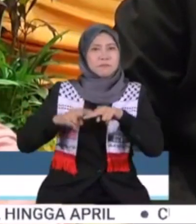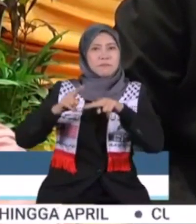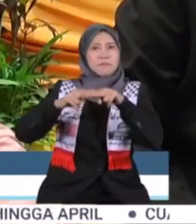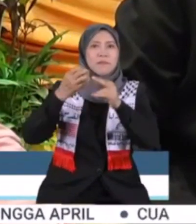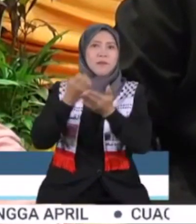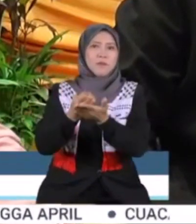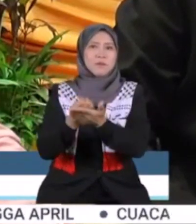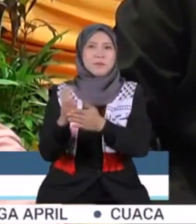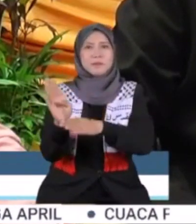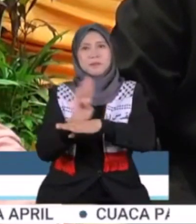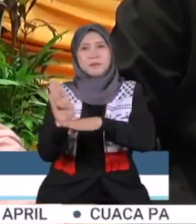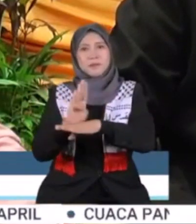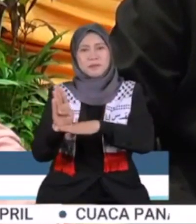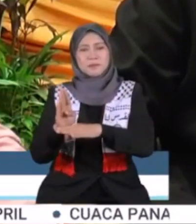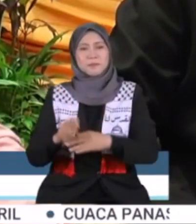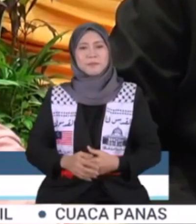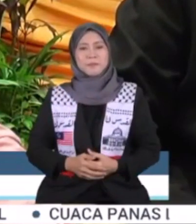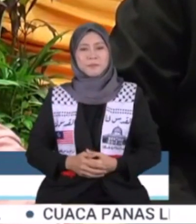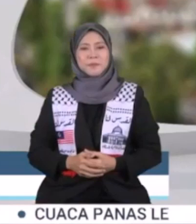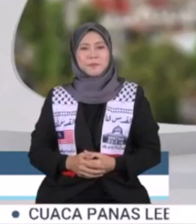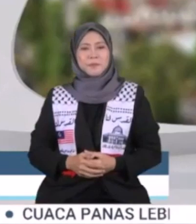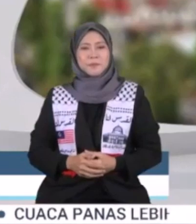Port Dickson.